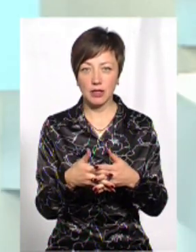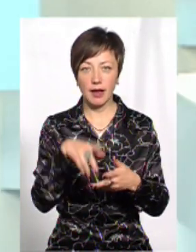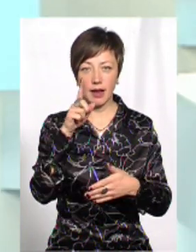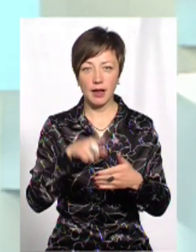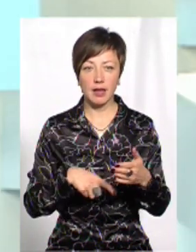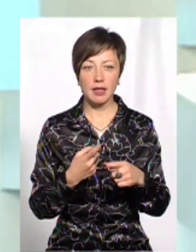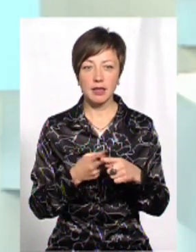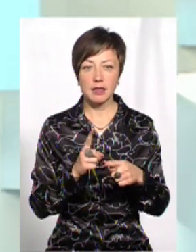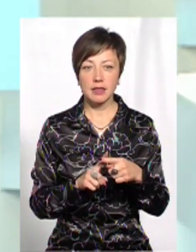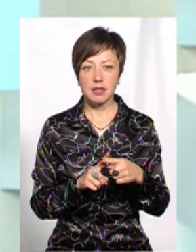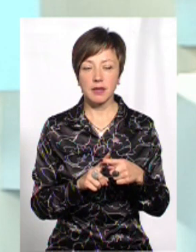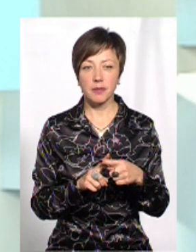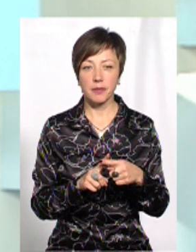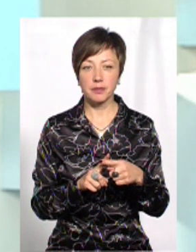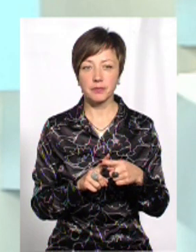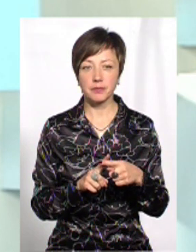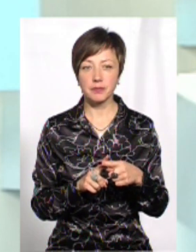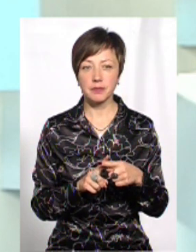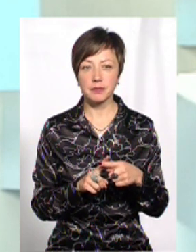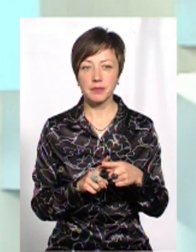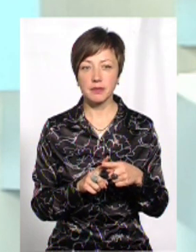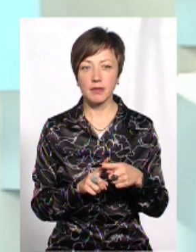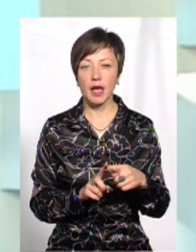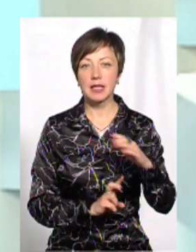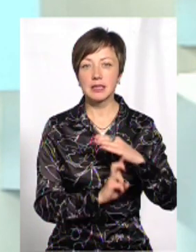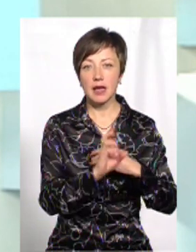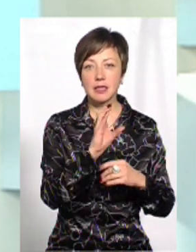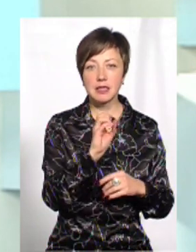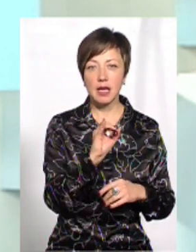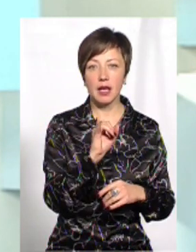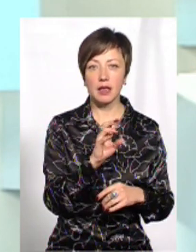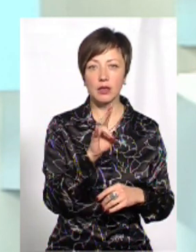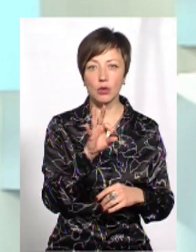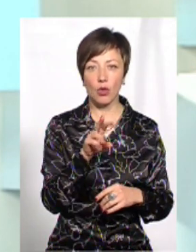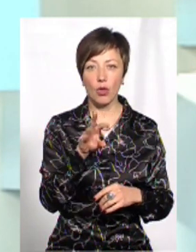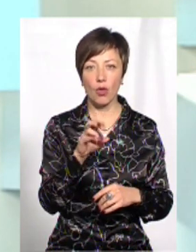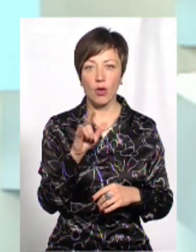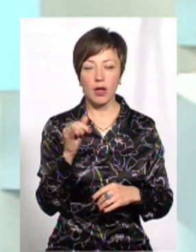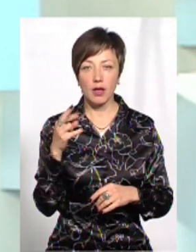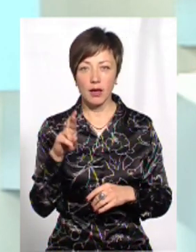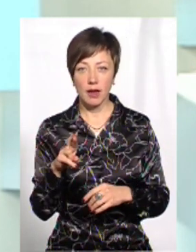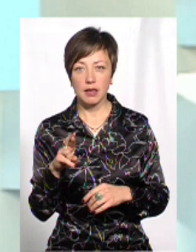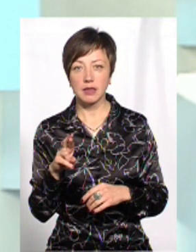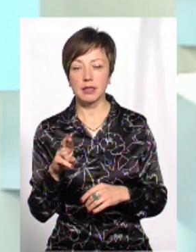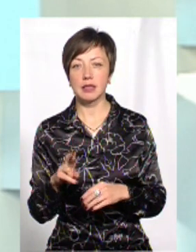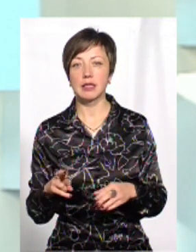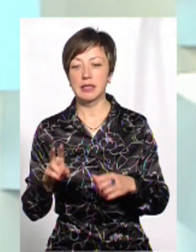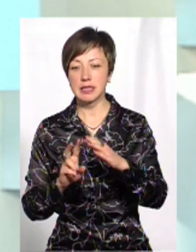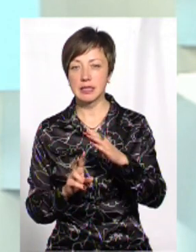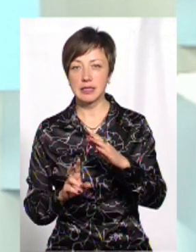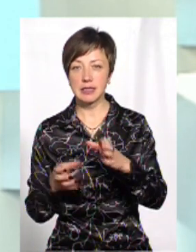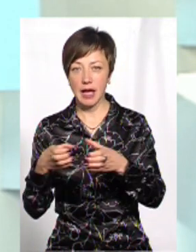прикладу церкву саєнтології, до прикладу церкву об'єднання, її ще знають як церкву Муна,